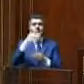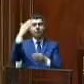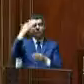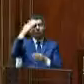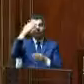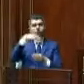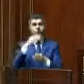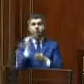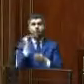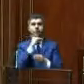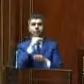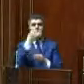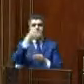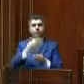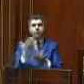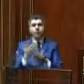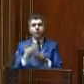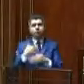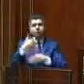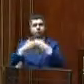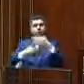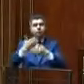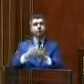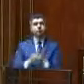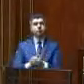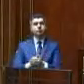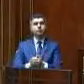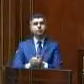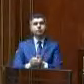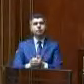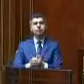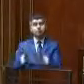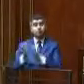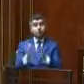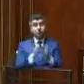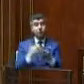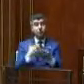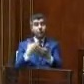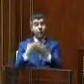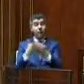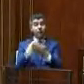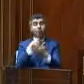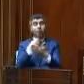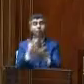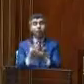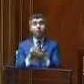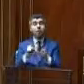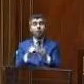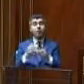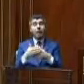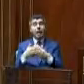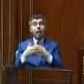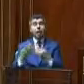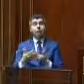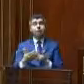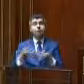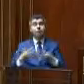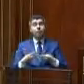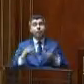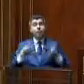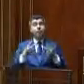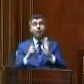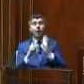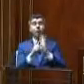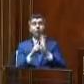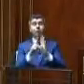يعني السريعة اللي جابها في هذا المجال. وفي الأخير ينبغي الإشارة إلى صدور